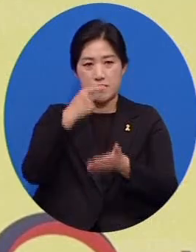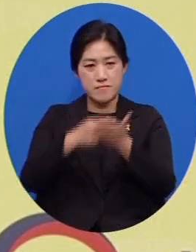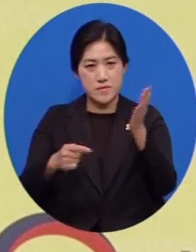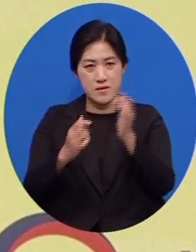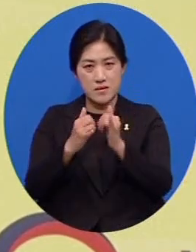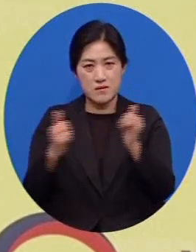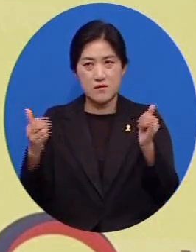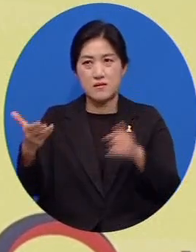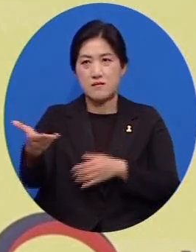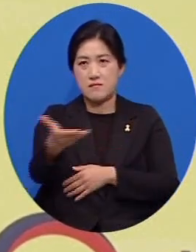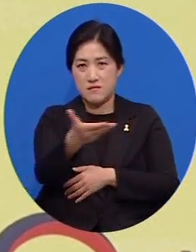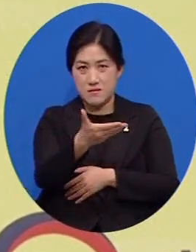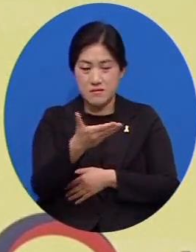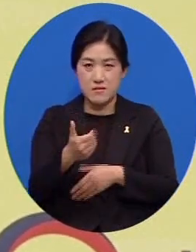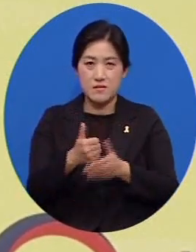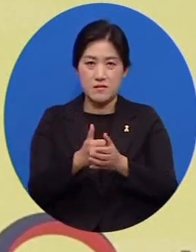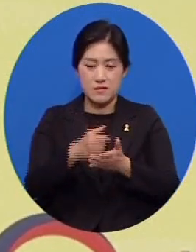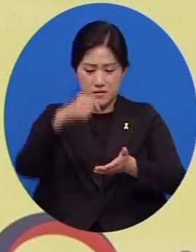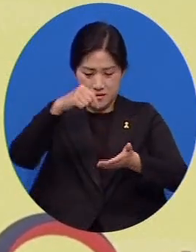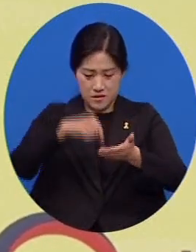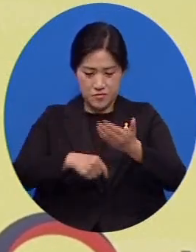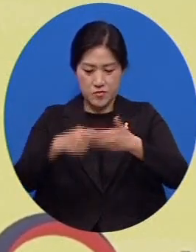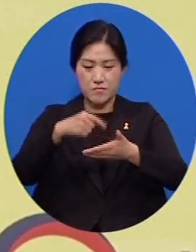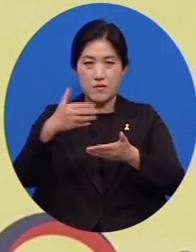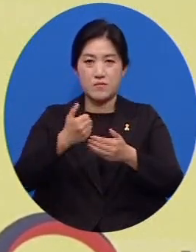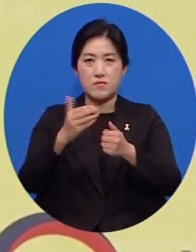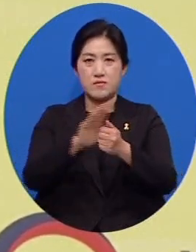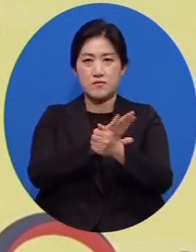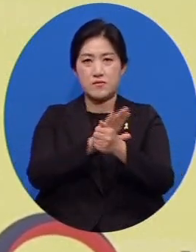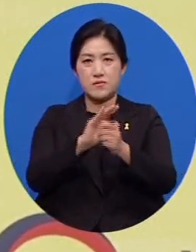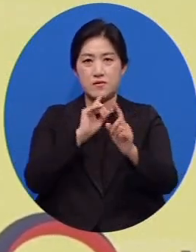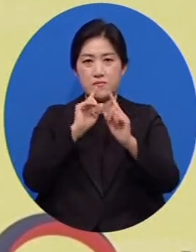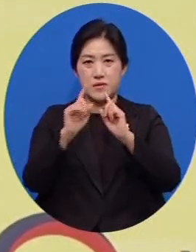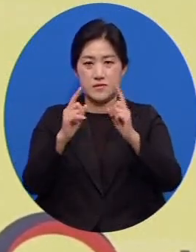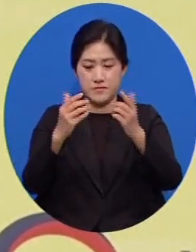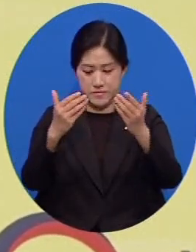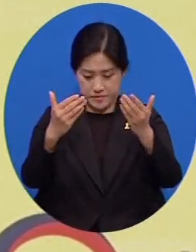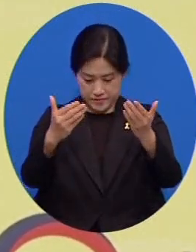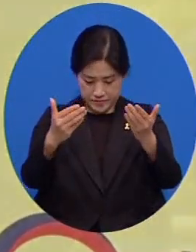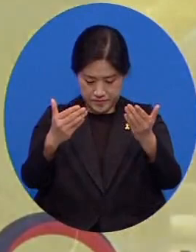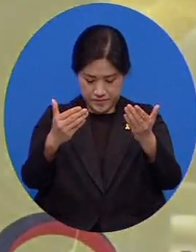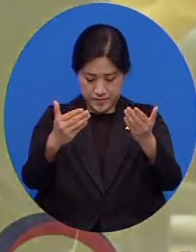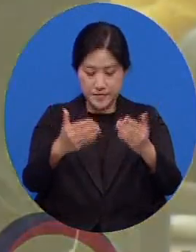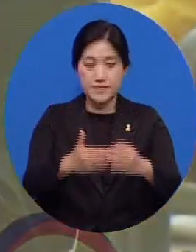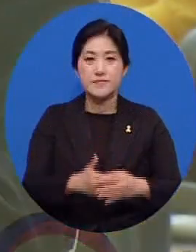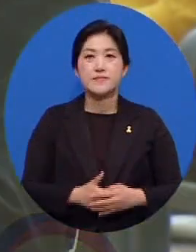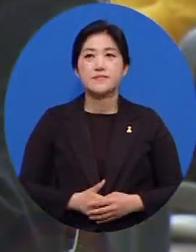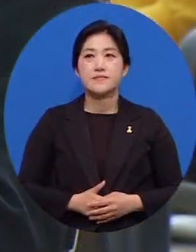피해자분들에게 깊은 위로의 말씀을 드립니다.